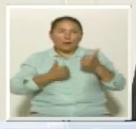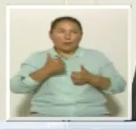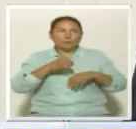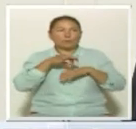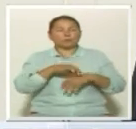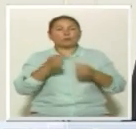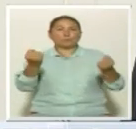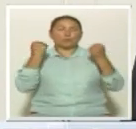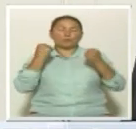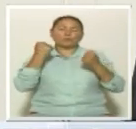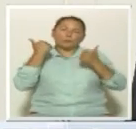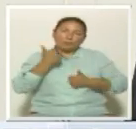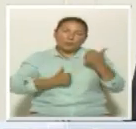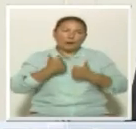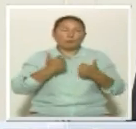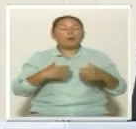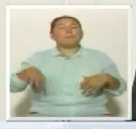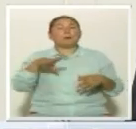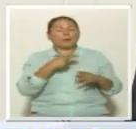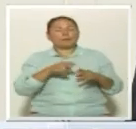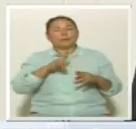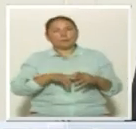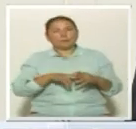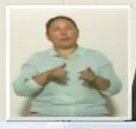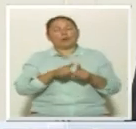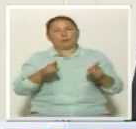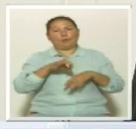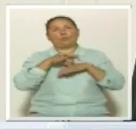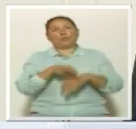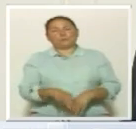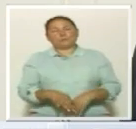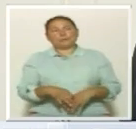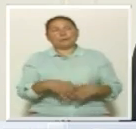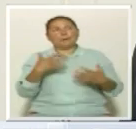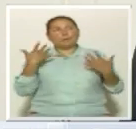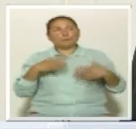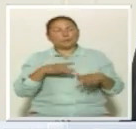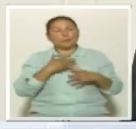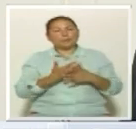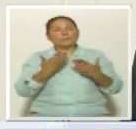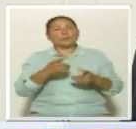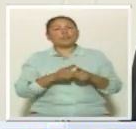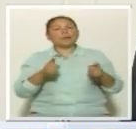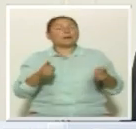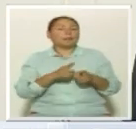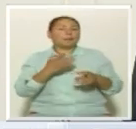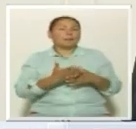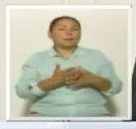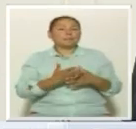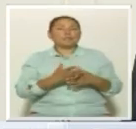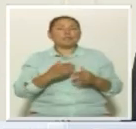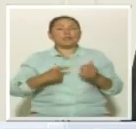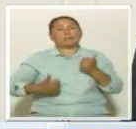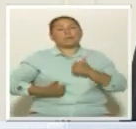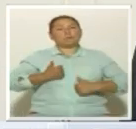ішінде спорт шаралары, сол сияқты көптеген шараларды өткіздік. Осы шаралардың барлығы мемлекеттік қызметтің имиджін